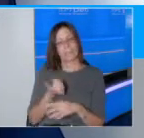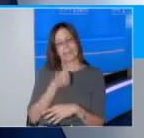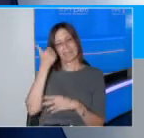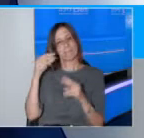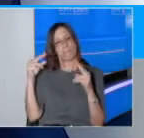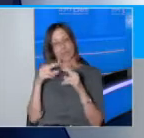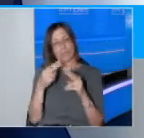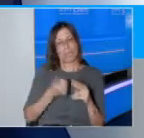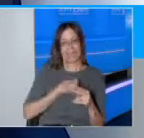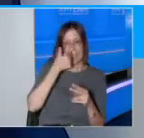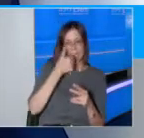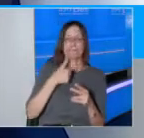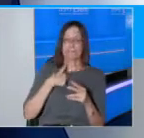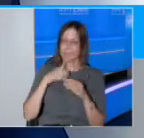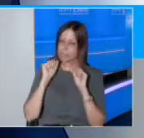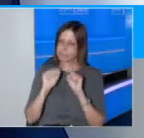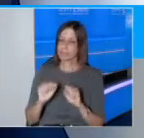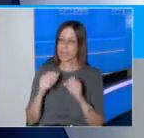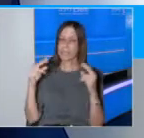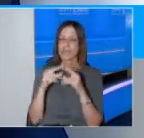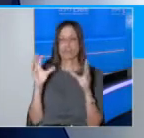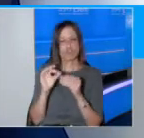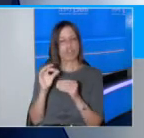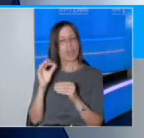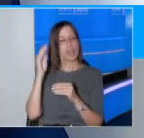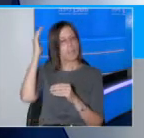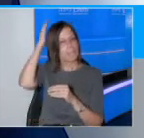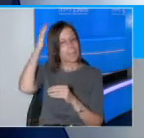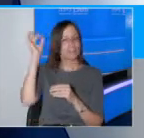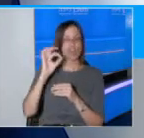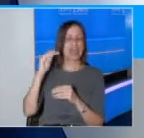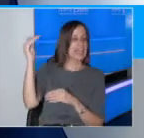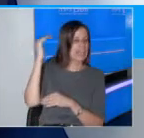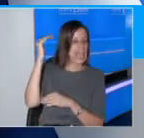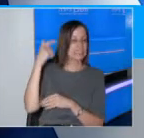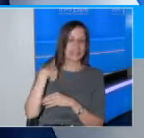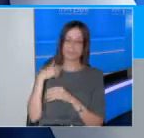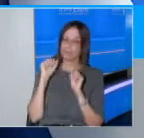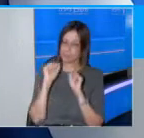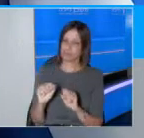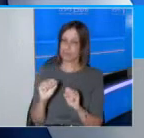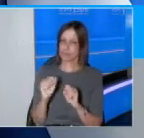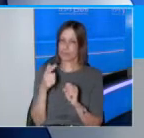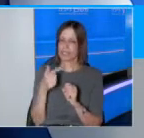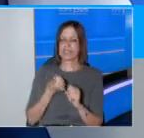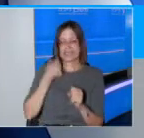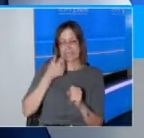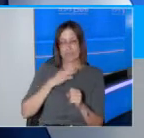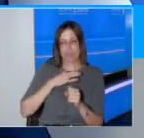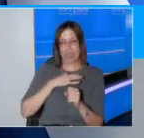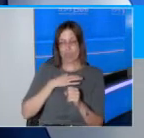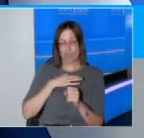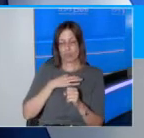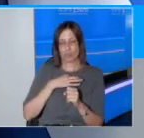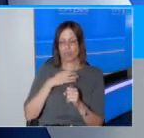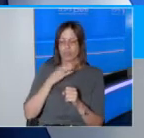פוגשים מנהיגים. אני בעד הפגישה של בנט, בעד הפגישה של גנץ. אני בעד שהשרים שלנו יפגשו